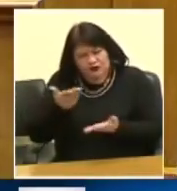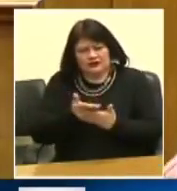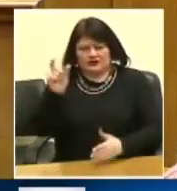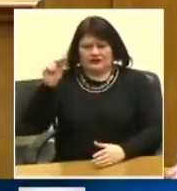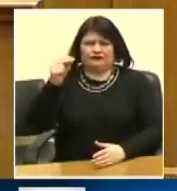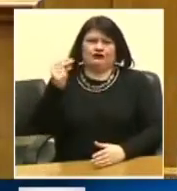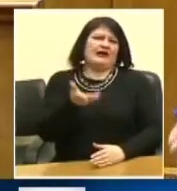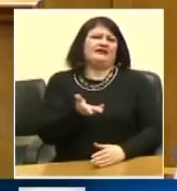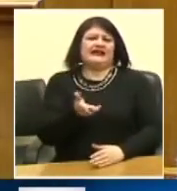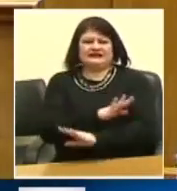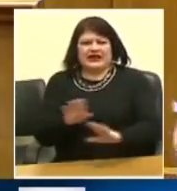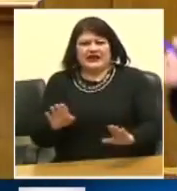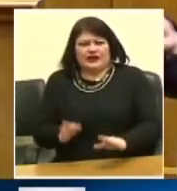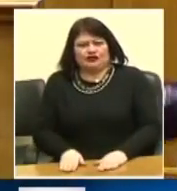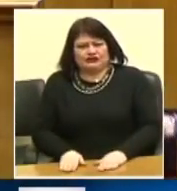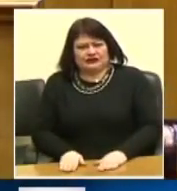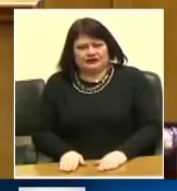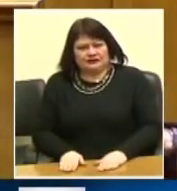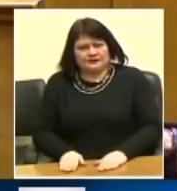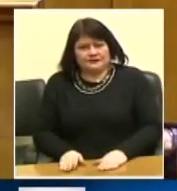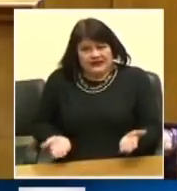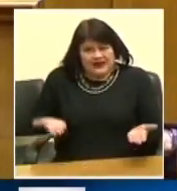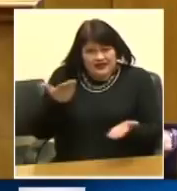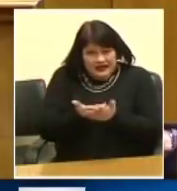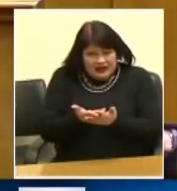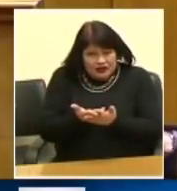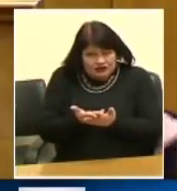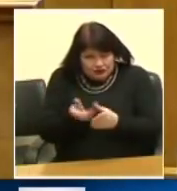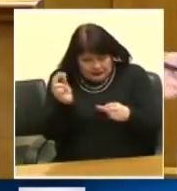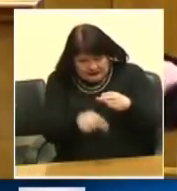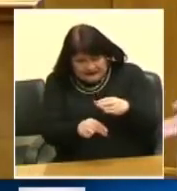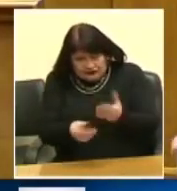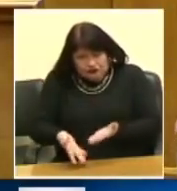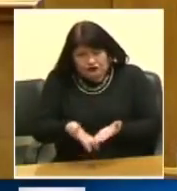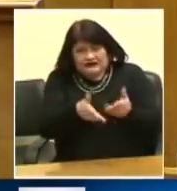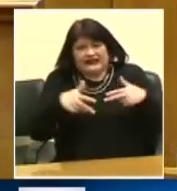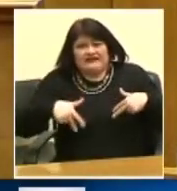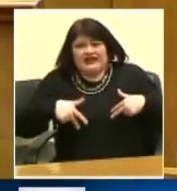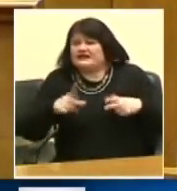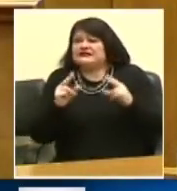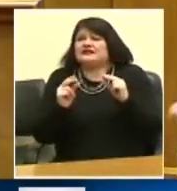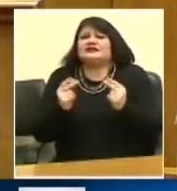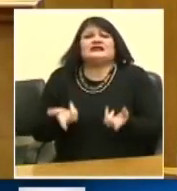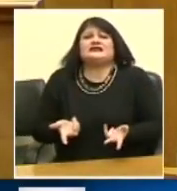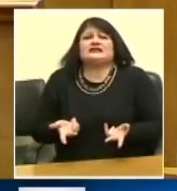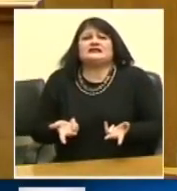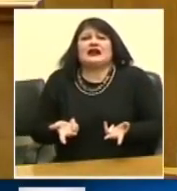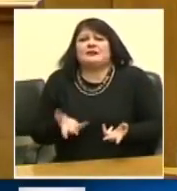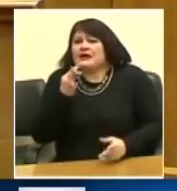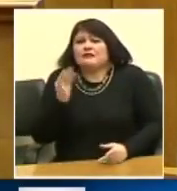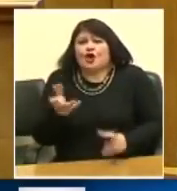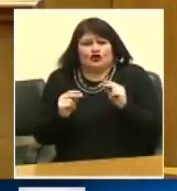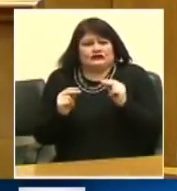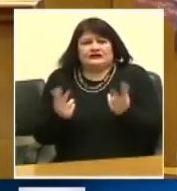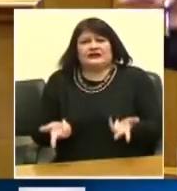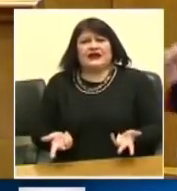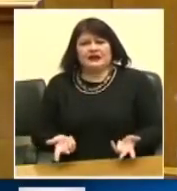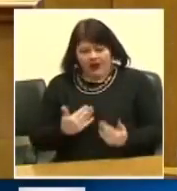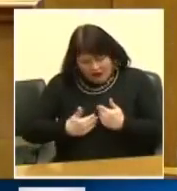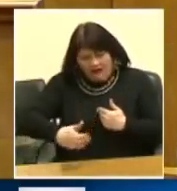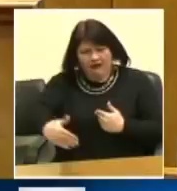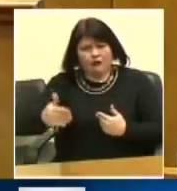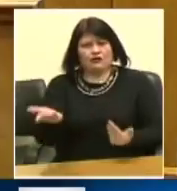Λοιπόν, τελείωσε. Έκαναν δήλωση ότι θα ψηφίζουν και θα δίνουν την ψήφα τους. Τελείωσε. Τι να συζητάμε τώρα? Δεν υπάρχει λόγος να συζητάμε. Από εδώ και